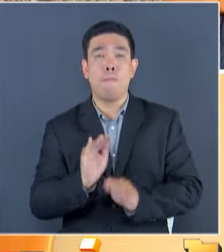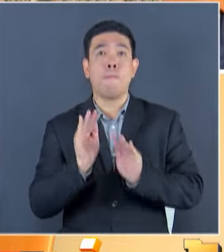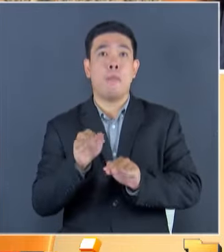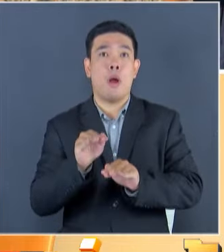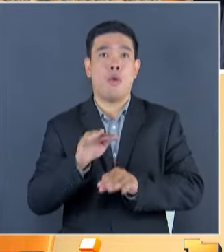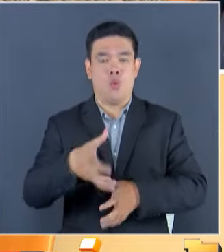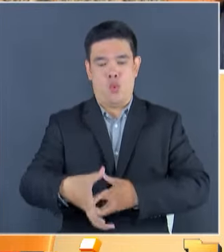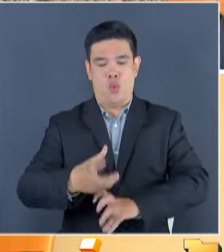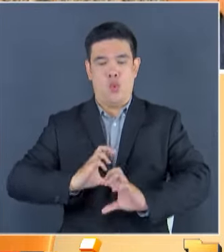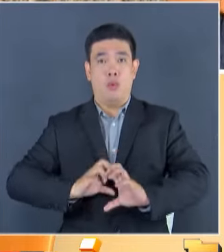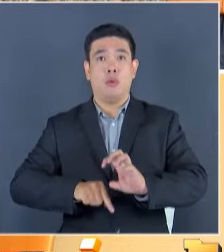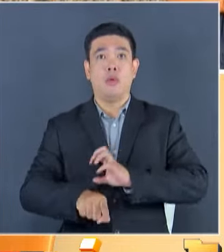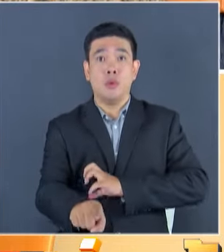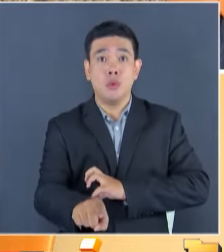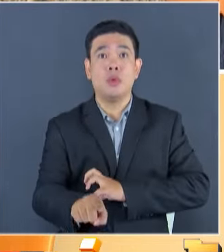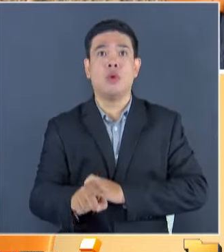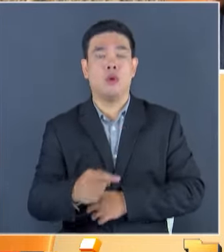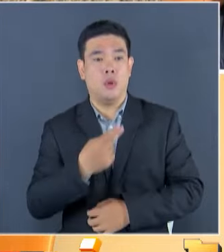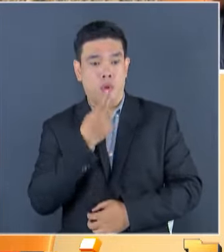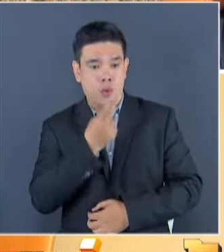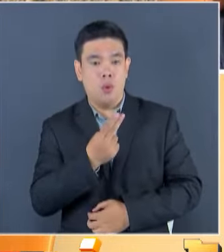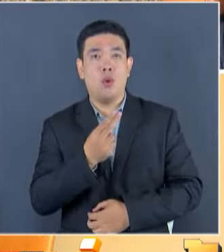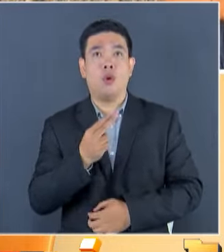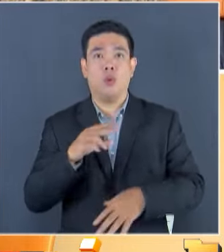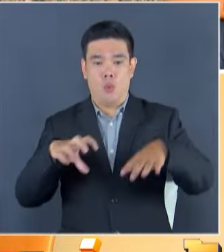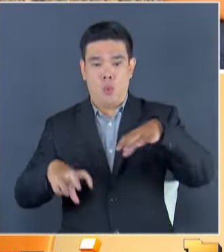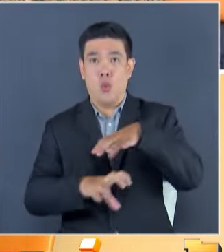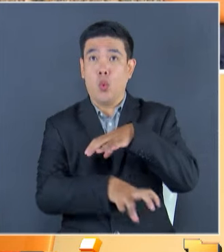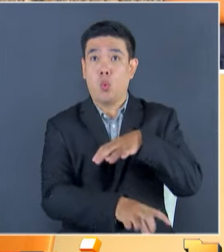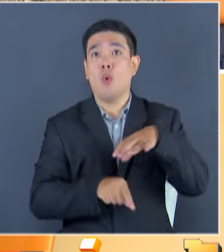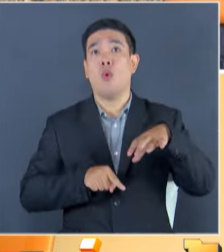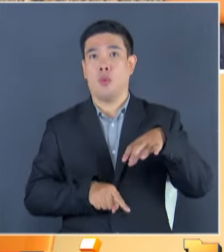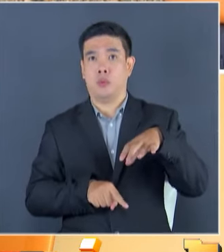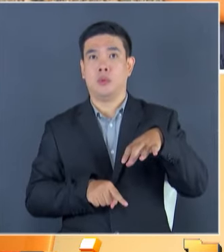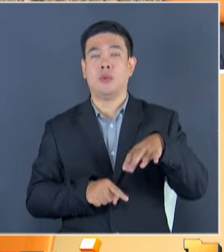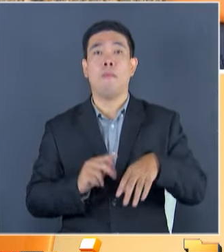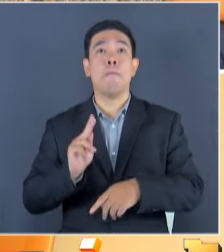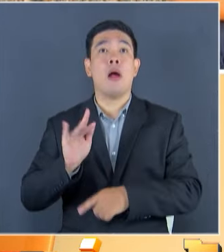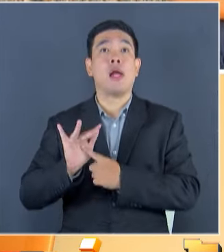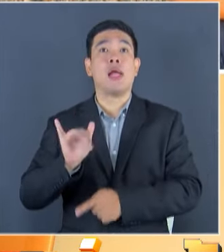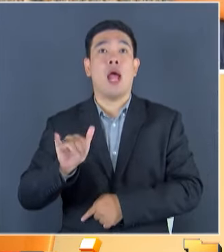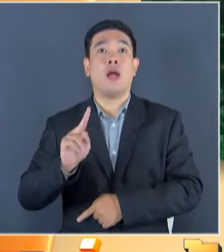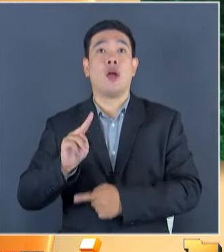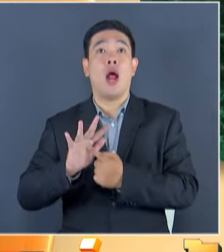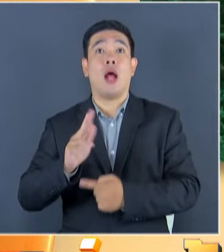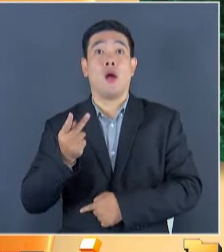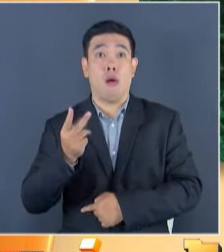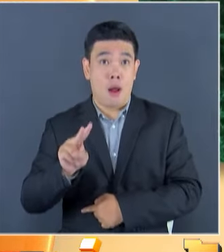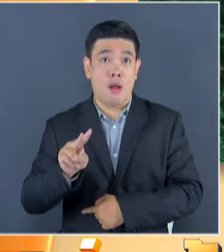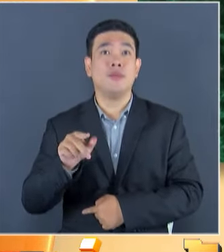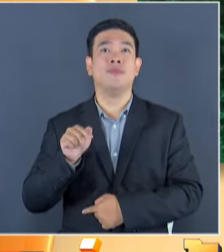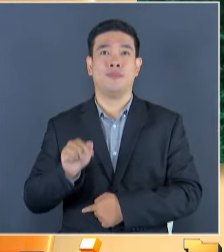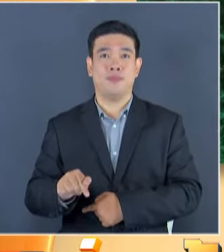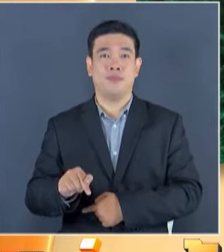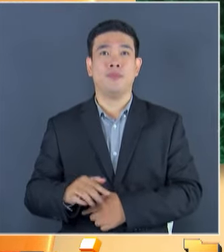าวเนี่ยมันกลิ้งออกมาที่ปากถ้ำชาวบ้านก็เลยเชื่อว่าเป็นถ้ำพญานาคและในวันพระจะพบทองคำอยู่ในถ้ำก็เลยเรียกที่นี่ว่